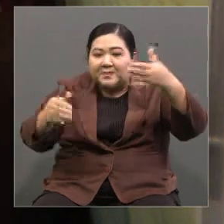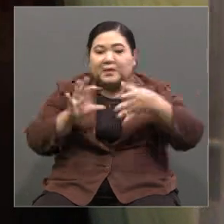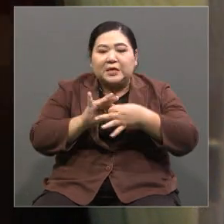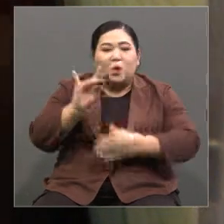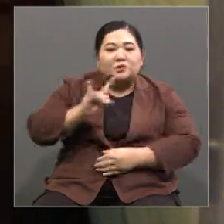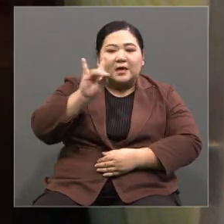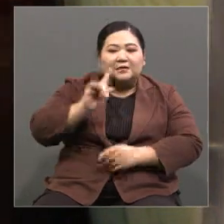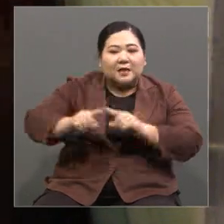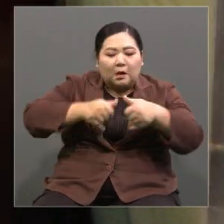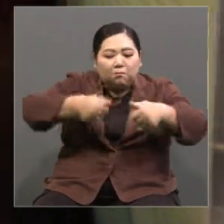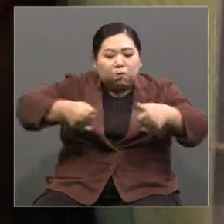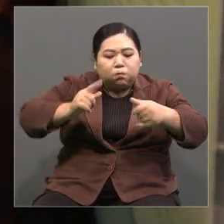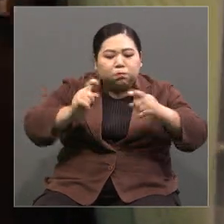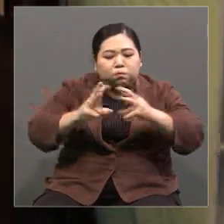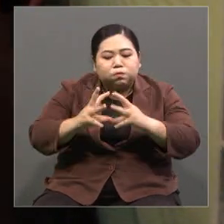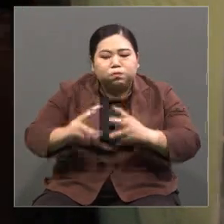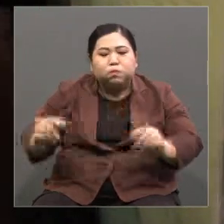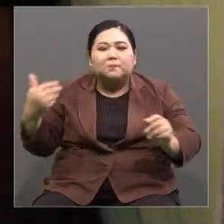สัตว์ต่างๆด้วย